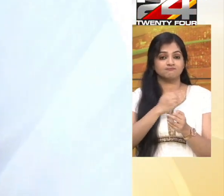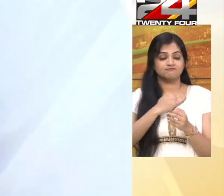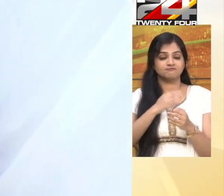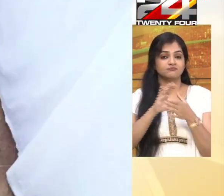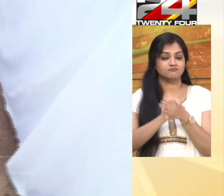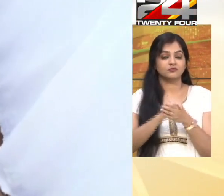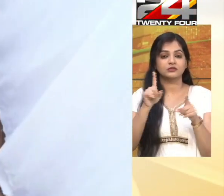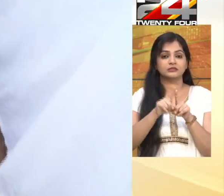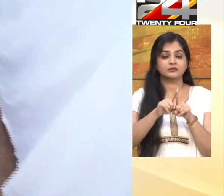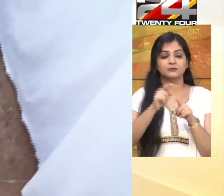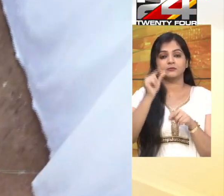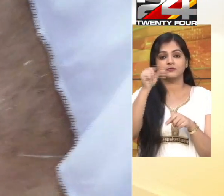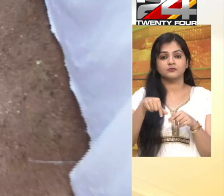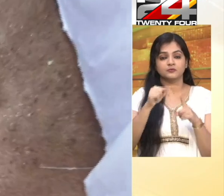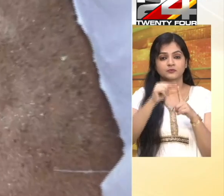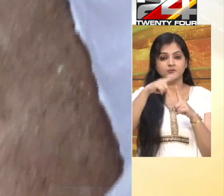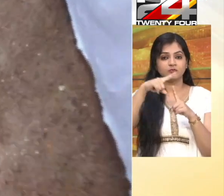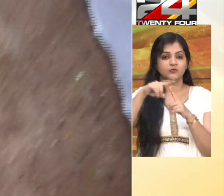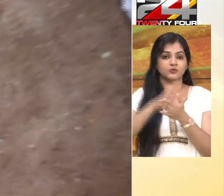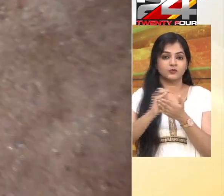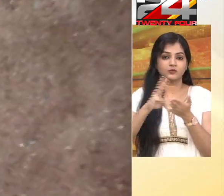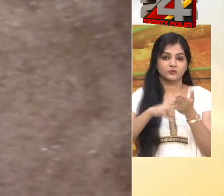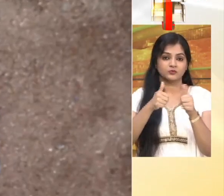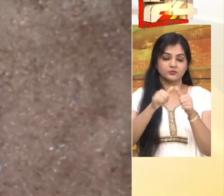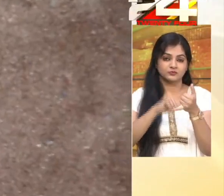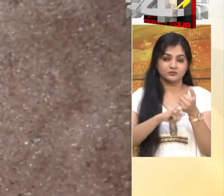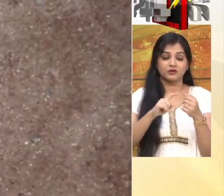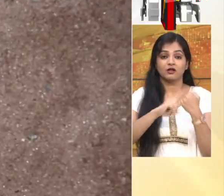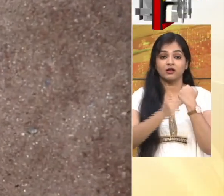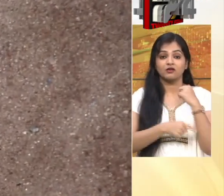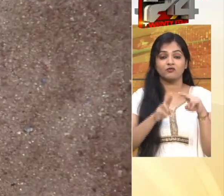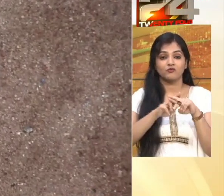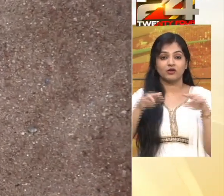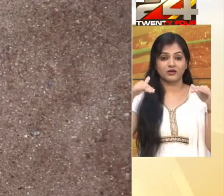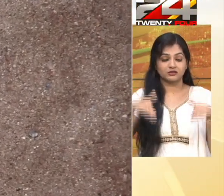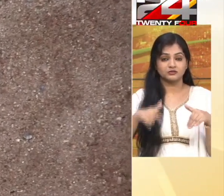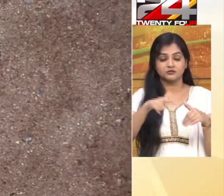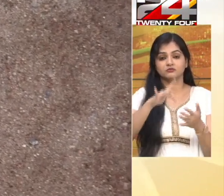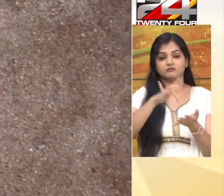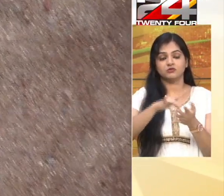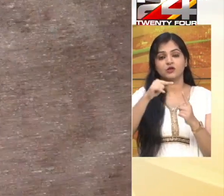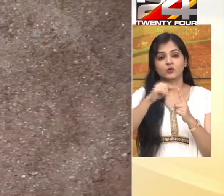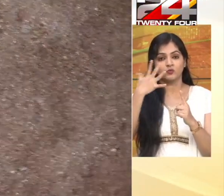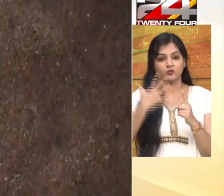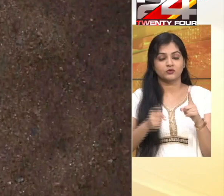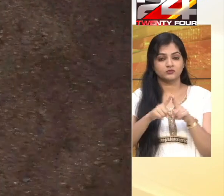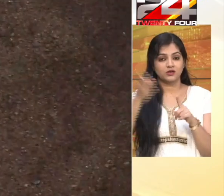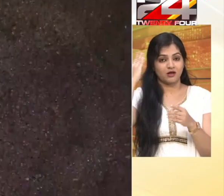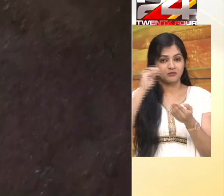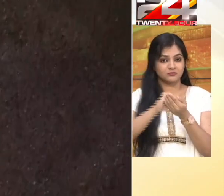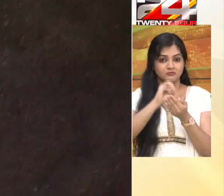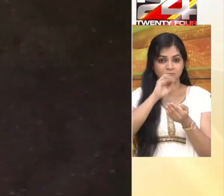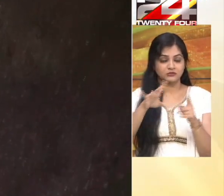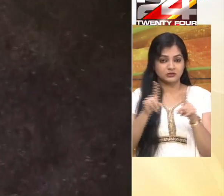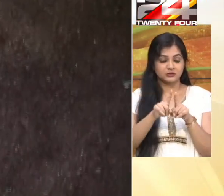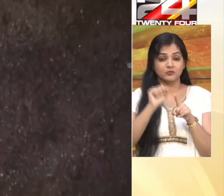തന്റെ അന്ത്യവിശ്രമം കൊള്ളുന്നത് ഇവിടെ ആയിരിക്കണം എന്നൊരു തീരുമാനം അദ്ദേഹം നേരത്തെ തന്നെ എടുത്തത്. ആ ഒരു പശ്ചാത്തലത്തിലാണ് അദ്ദേഹത്തിന്റെ അന്ത്യാഭിലാഷ പ്രകാരമാണ്